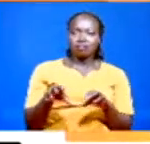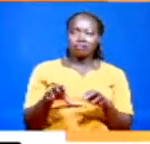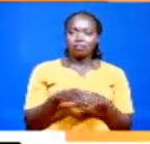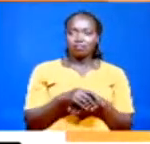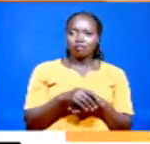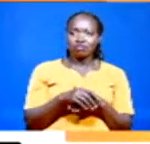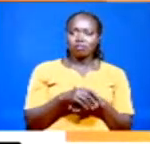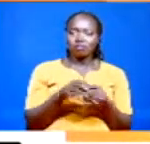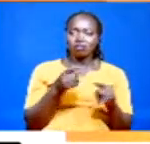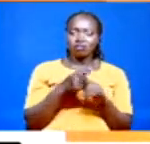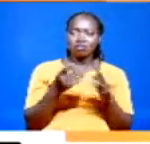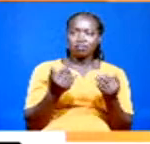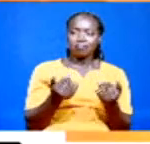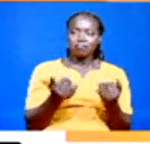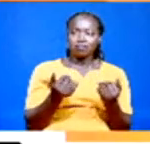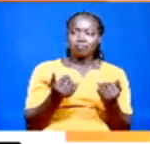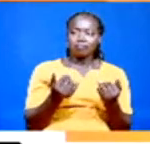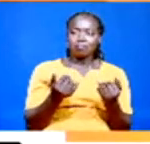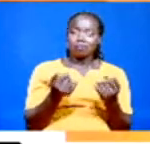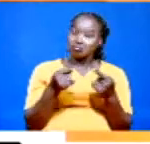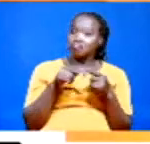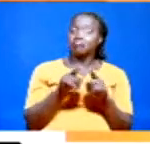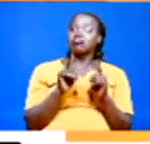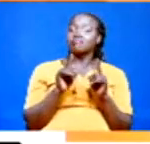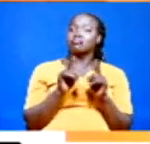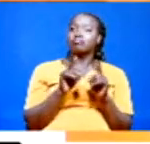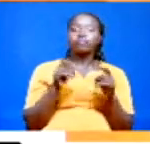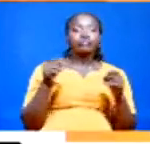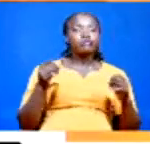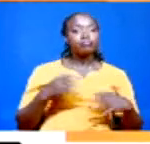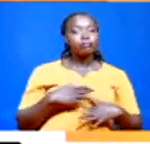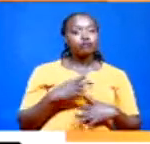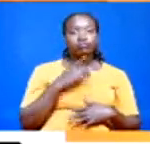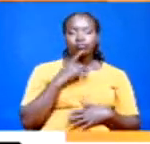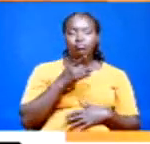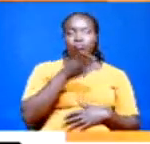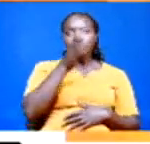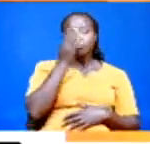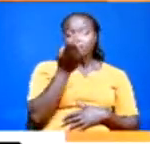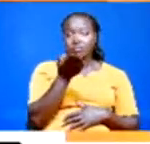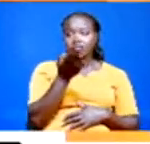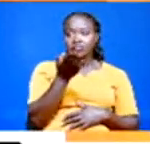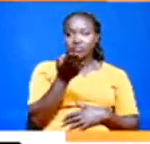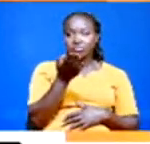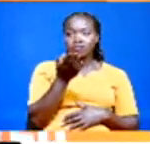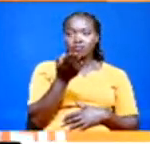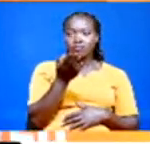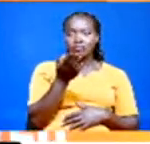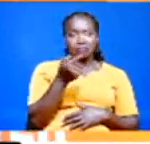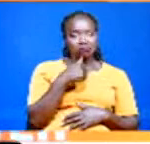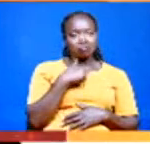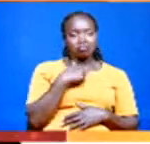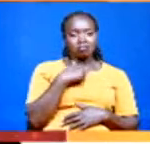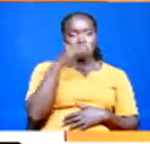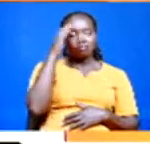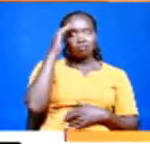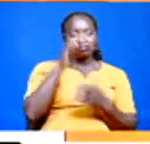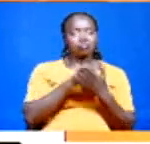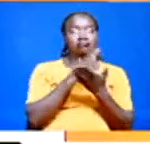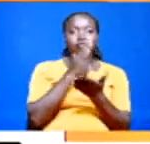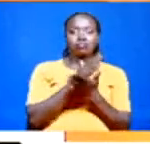Lakini za hizi hata wenyewe wana, yani kuna hakika kuna Mungu. Hata mimi mwenyewe nikaguja nikagundua ya